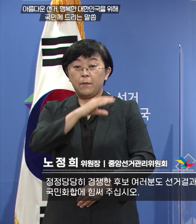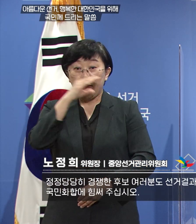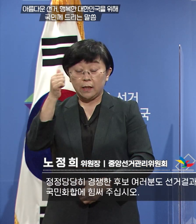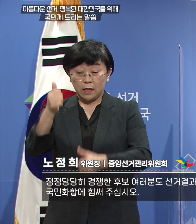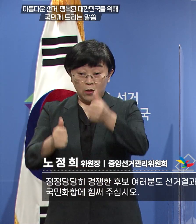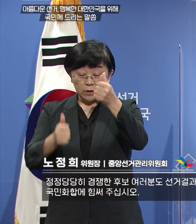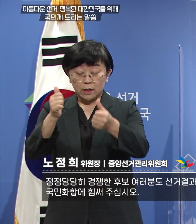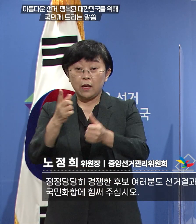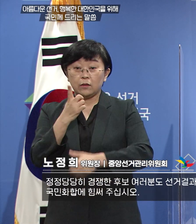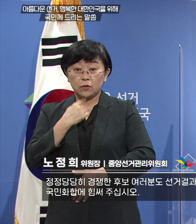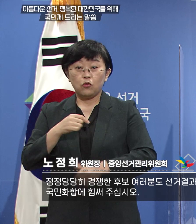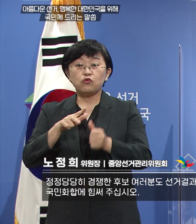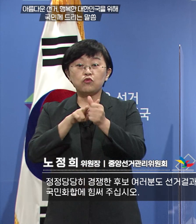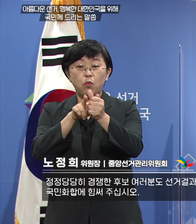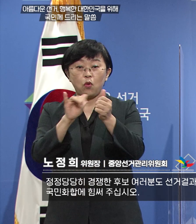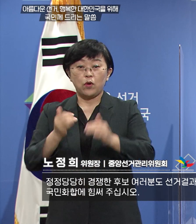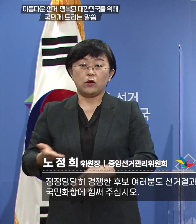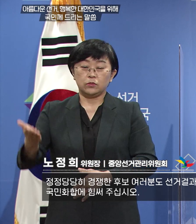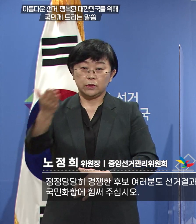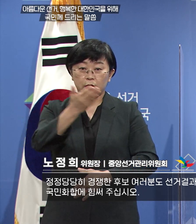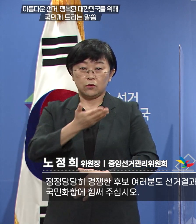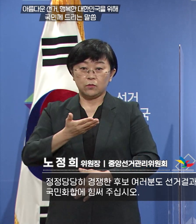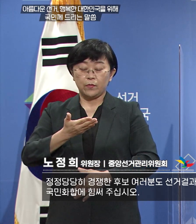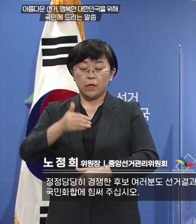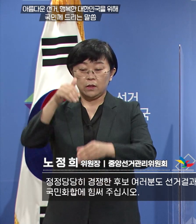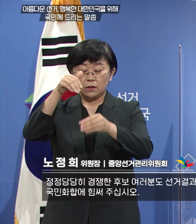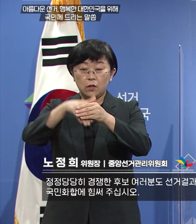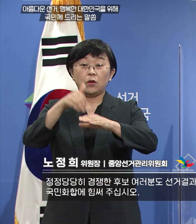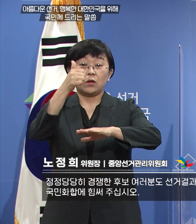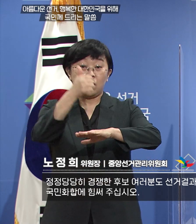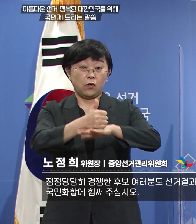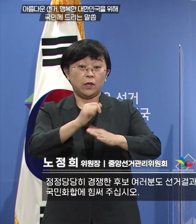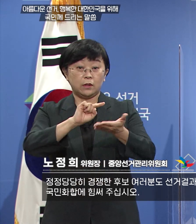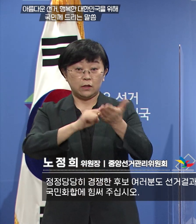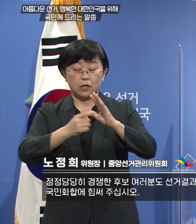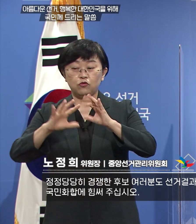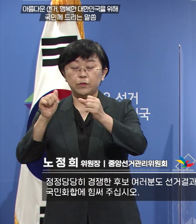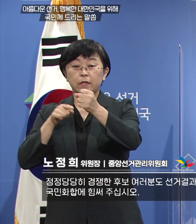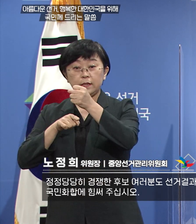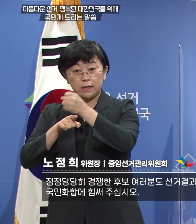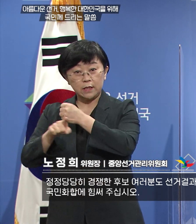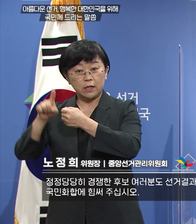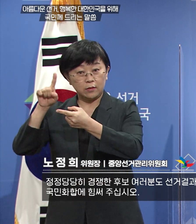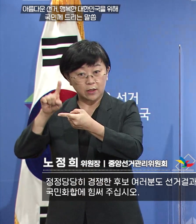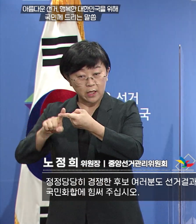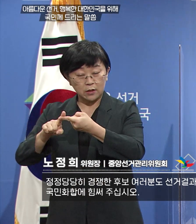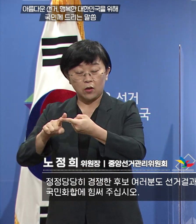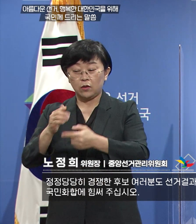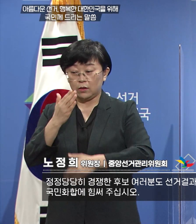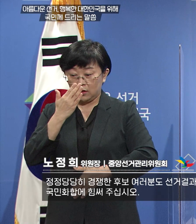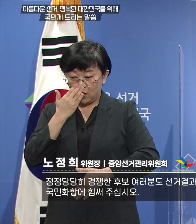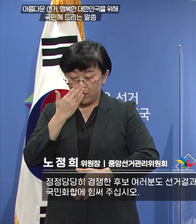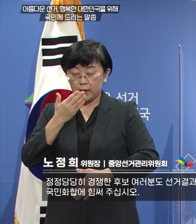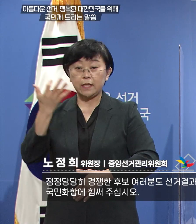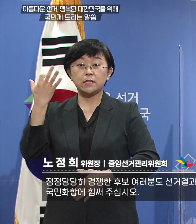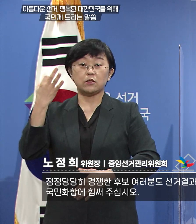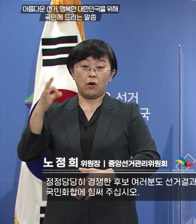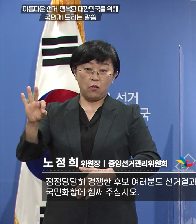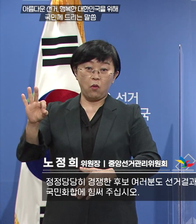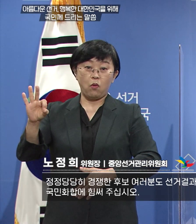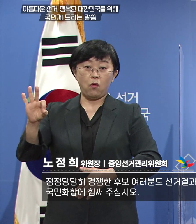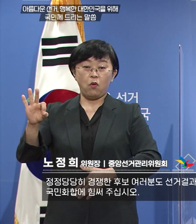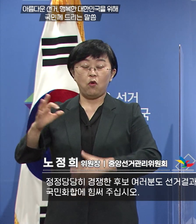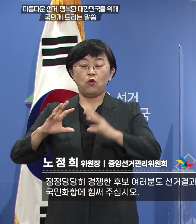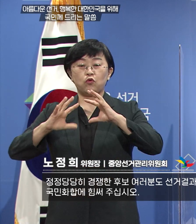정정당당히 경쟁한 후보 여러분도 선거 결과에 나타난 국민의 뜻을 겸허히 받아들이고